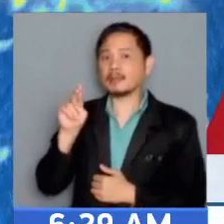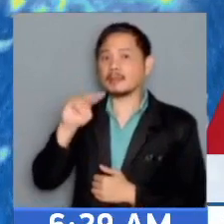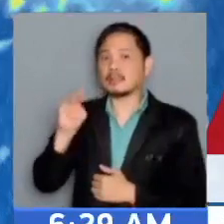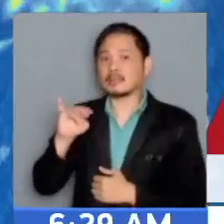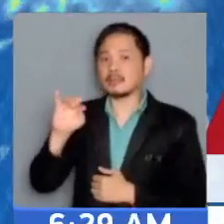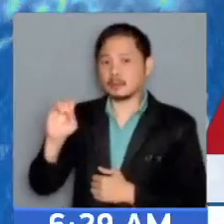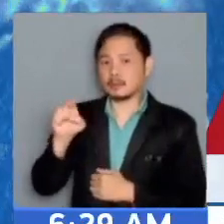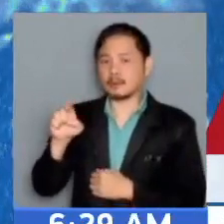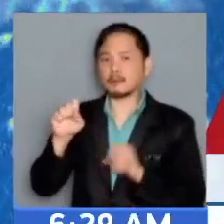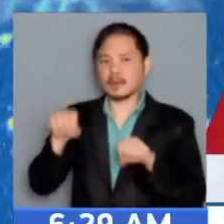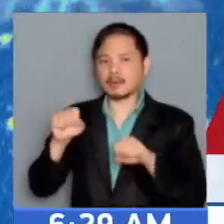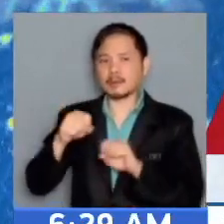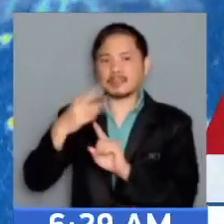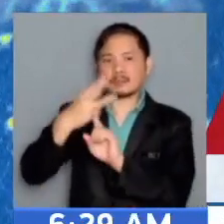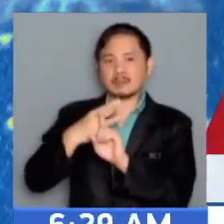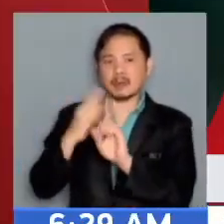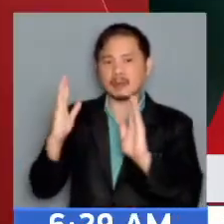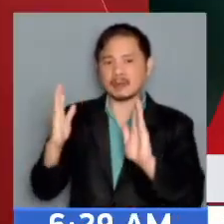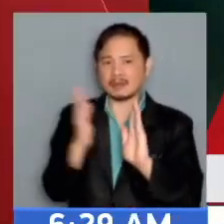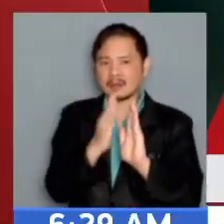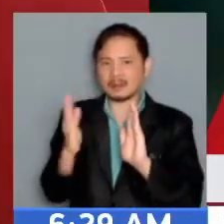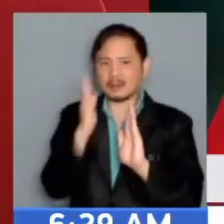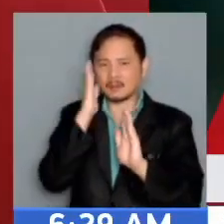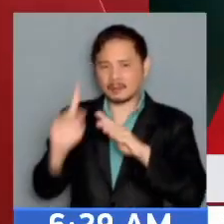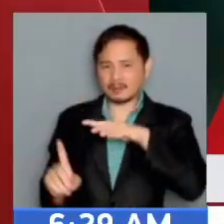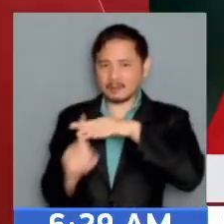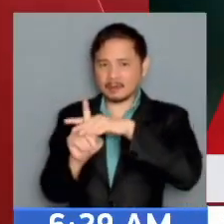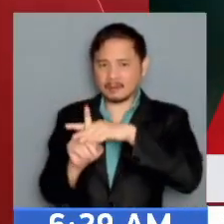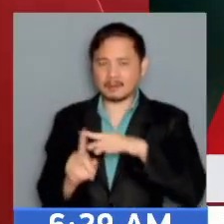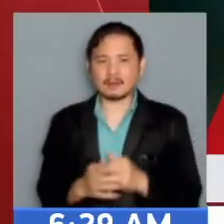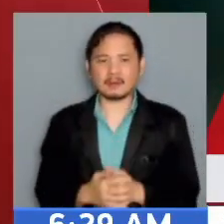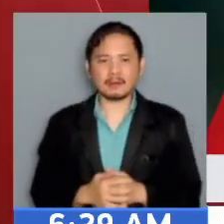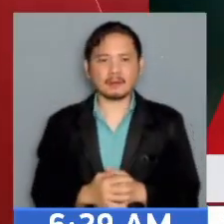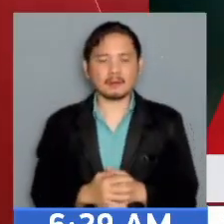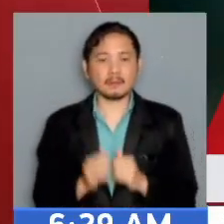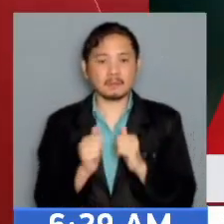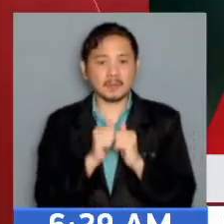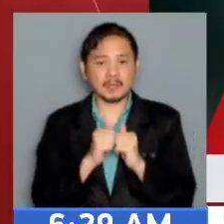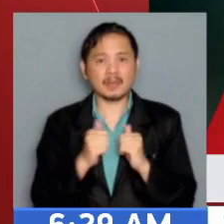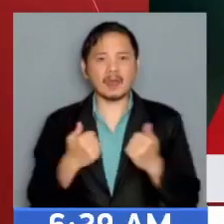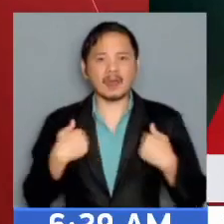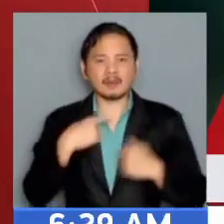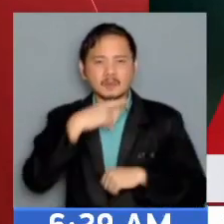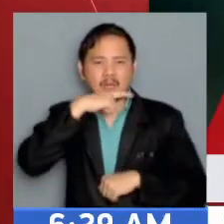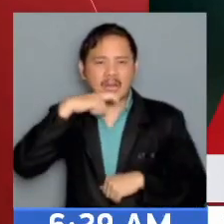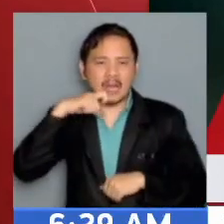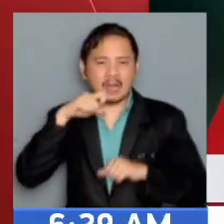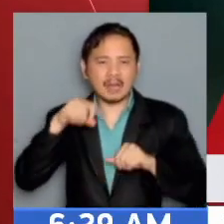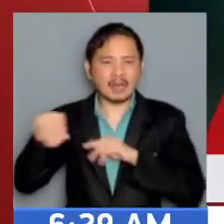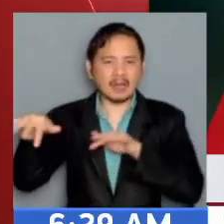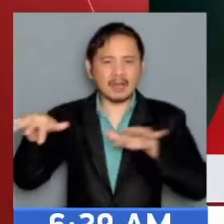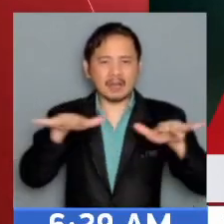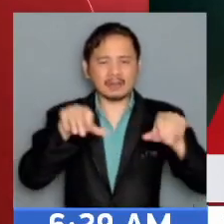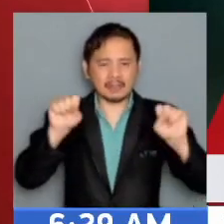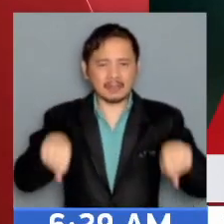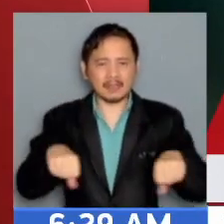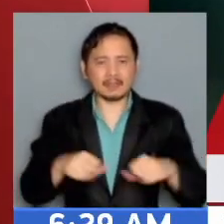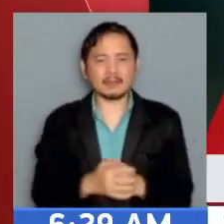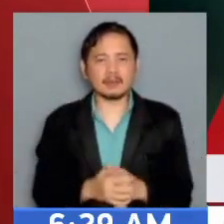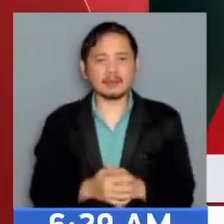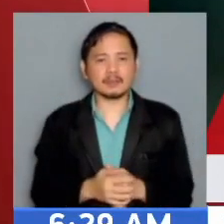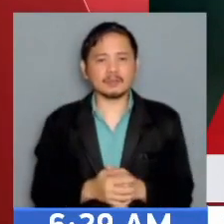nasa 55% or more po yung possibility na magkaroon tayo ng El Nino. And sa nakikita po natin sa ngayon, possible po siya mangyari by June and